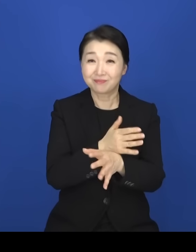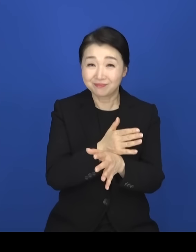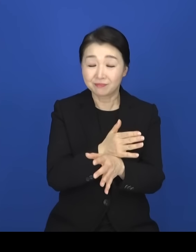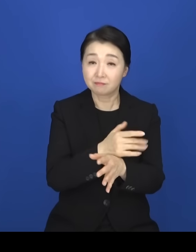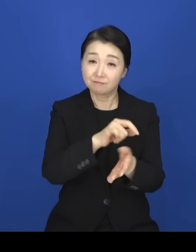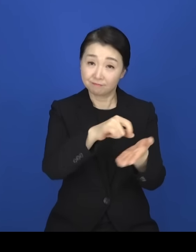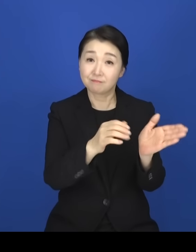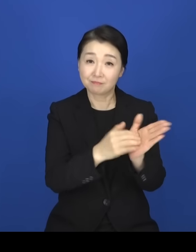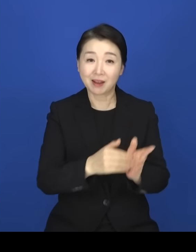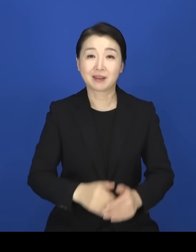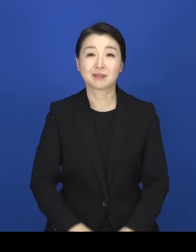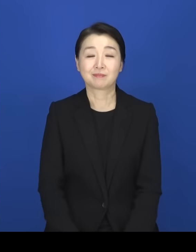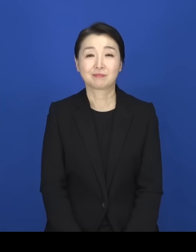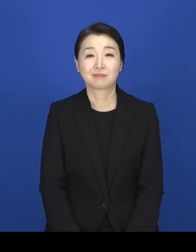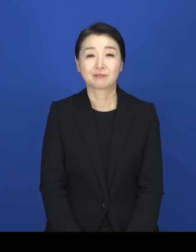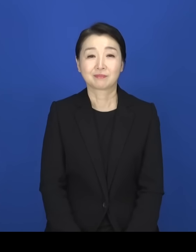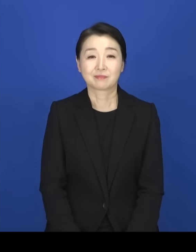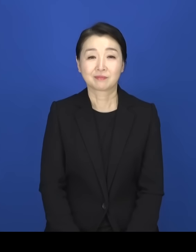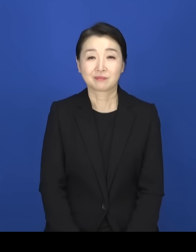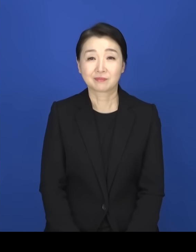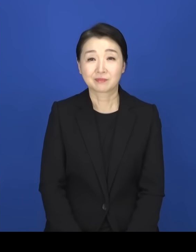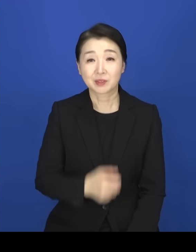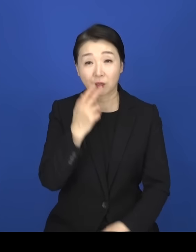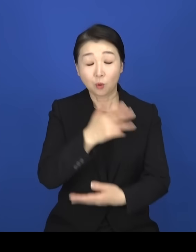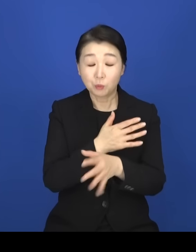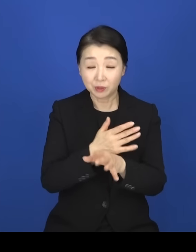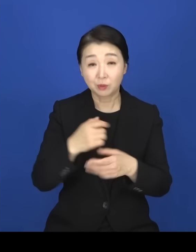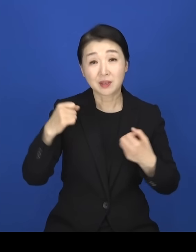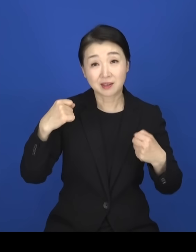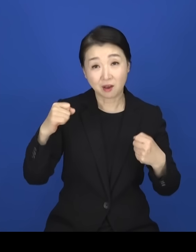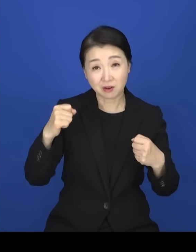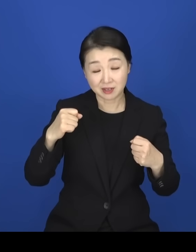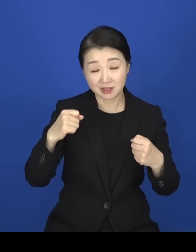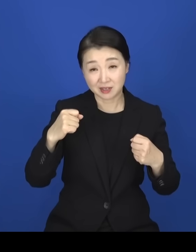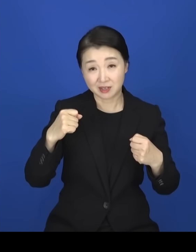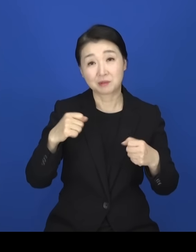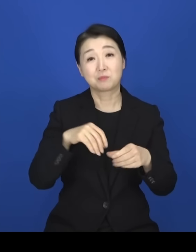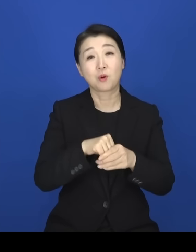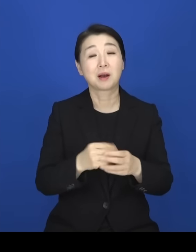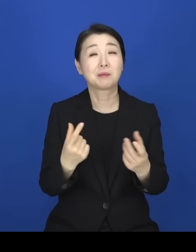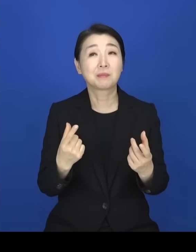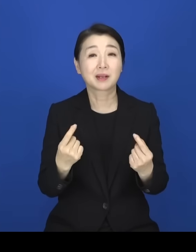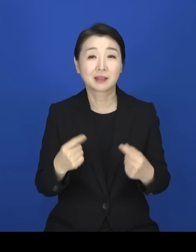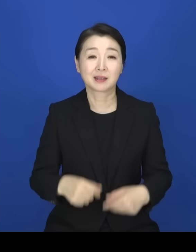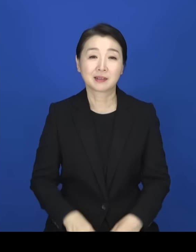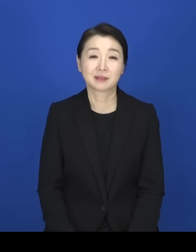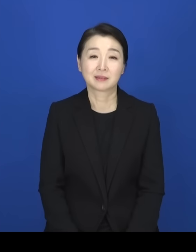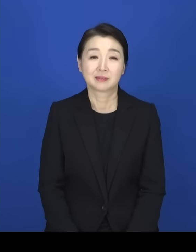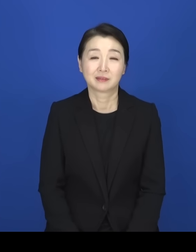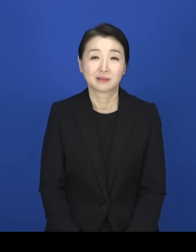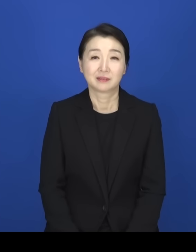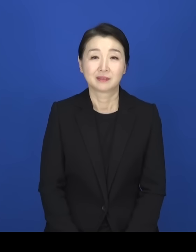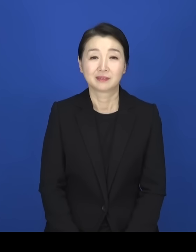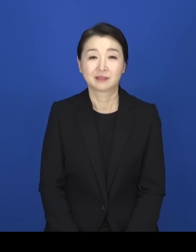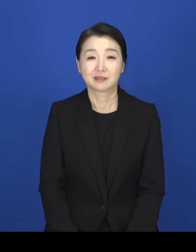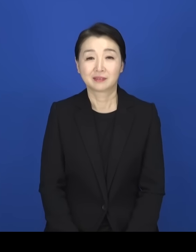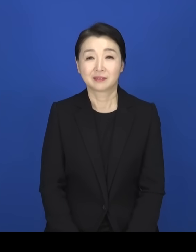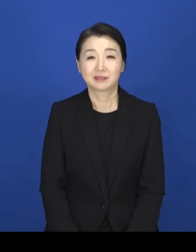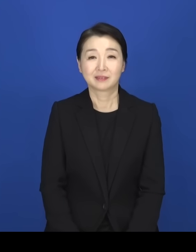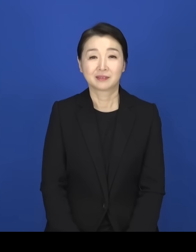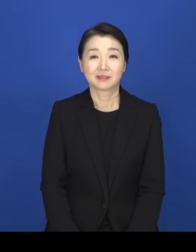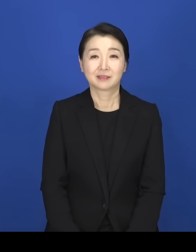씁니다. 예. 그래서 코미디도 어떤 연기의 그럼요. 일종이기 때문에 그럼요. 그래서 이렇게 다른 일이라기보다는